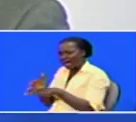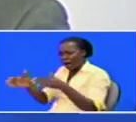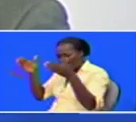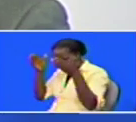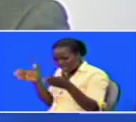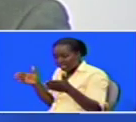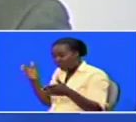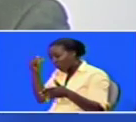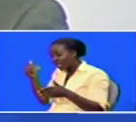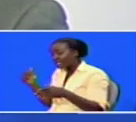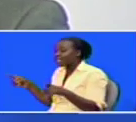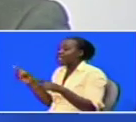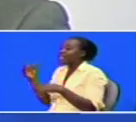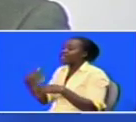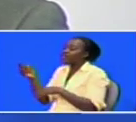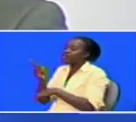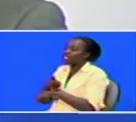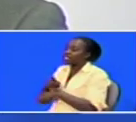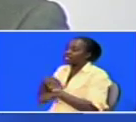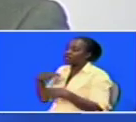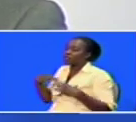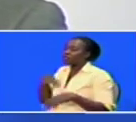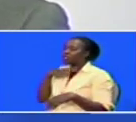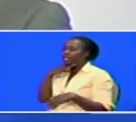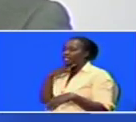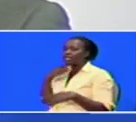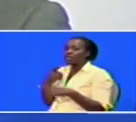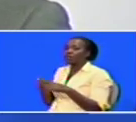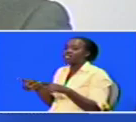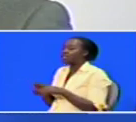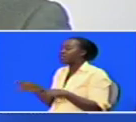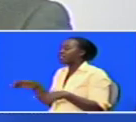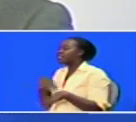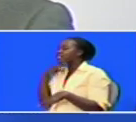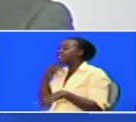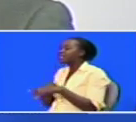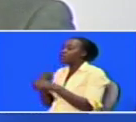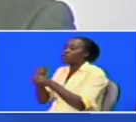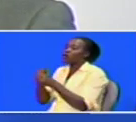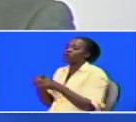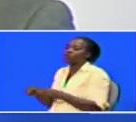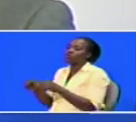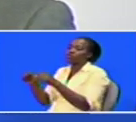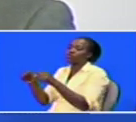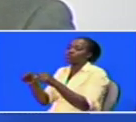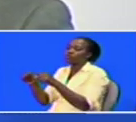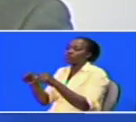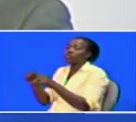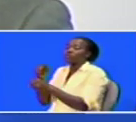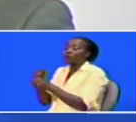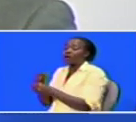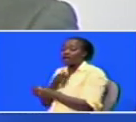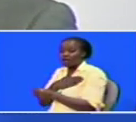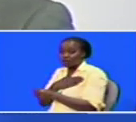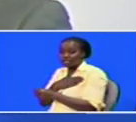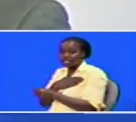pia watu hufariki na kuna wale ambao bado hufariki hata tukiwa kazini kwa sababu ya vile sekta na ile kazi yetu ilivyo